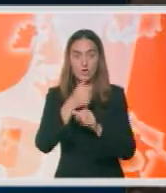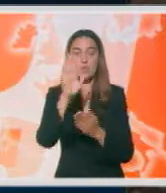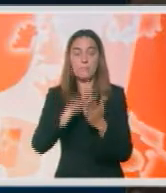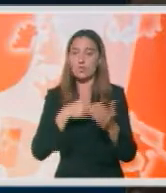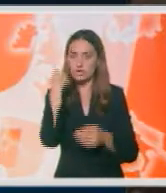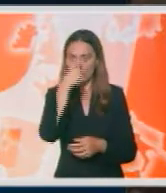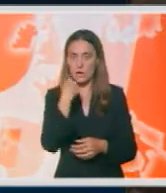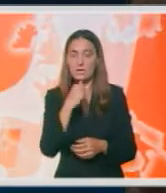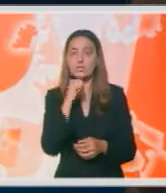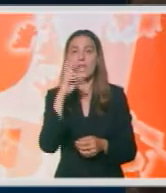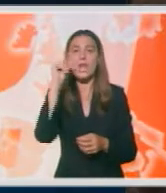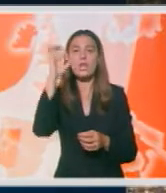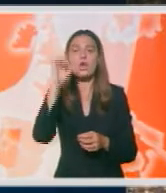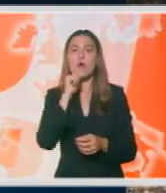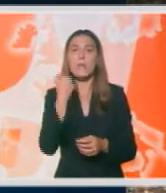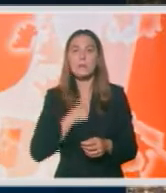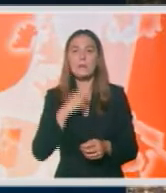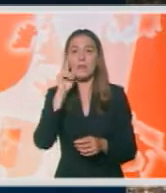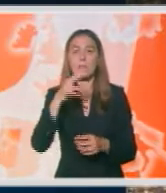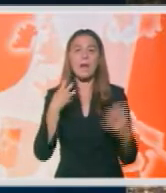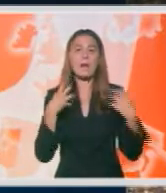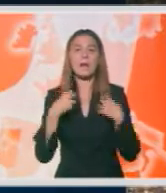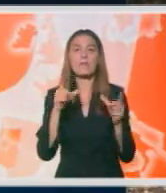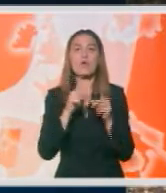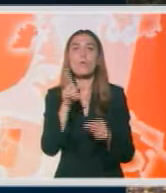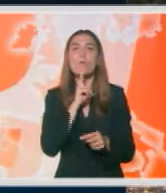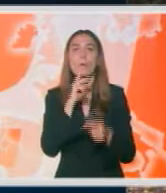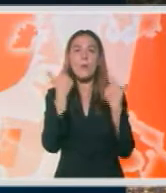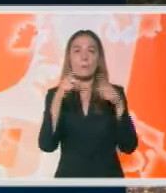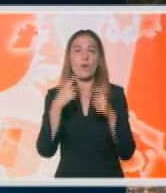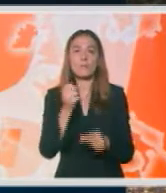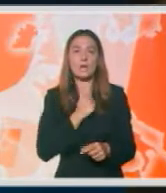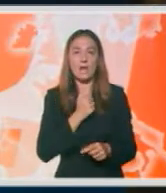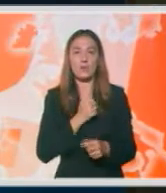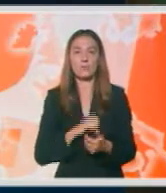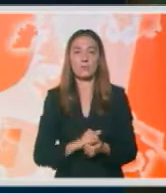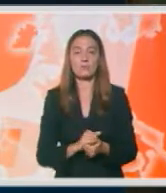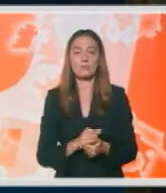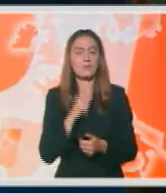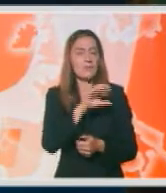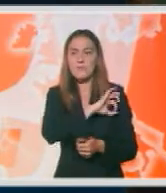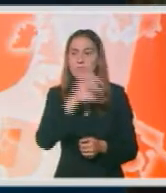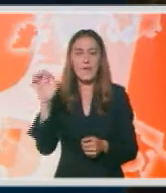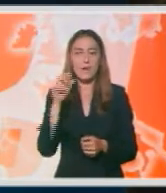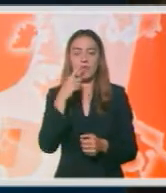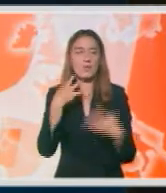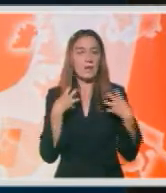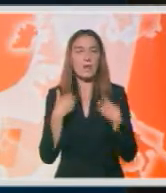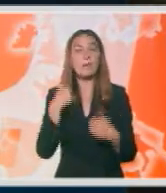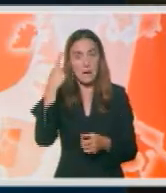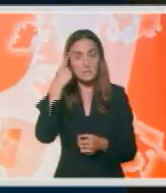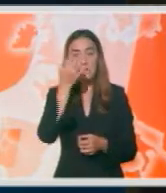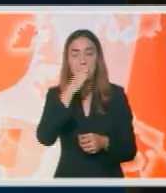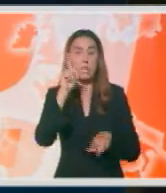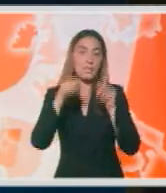da liče. I Rio i Vrnjačka banja imaju karneval u kome je provod zagarantovan. Joj, fenomenalan je karneval. Ja mislim da je